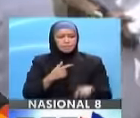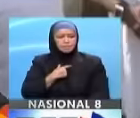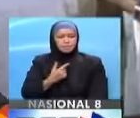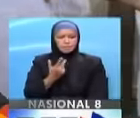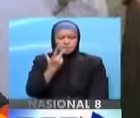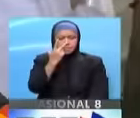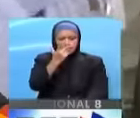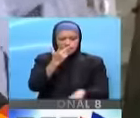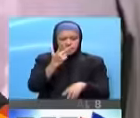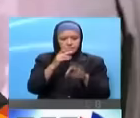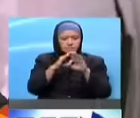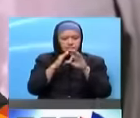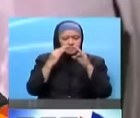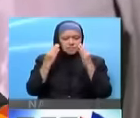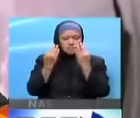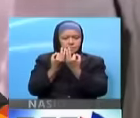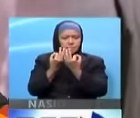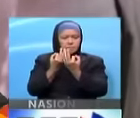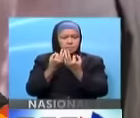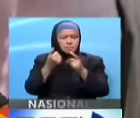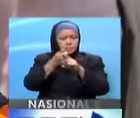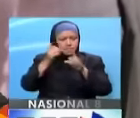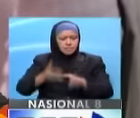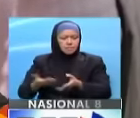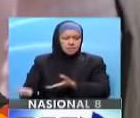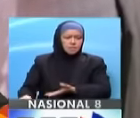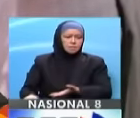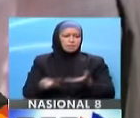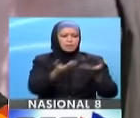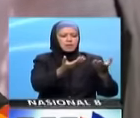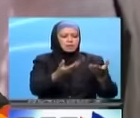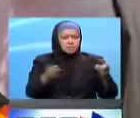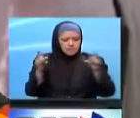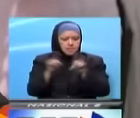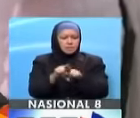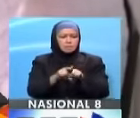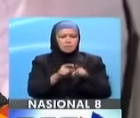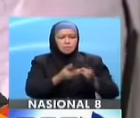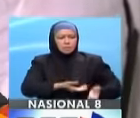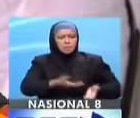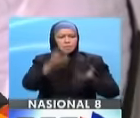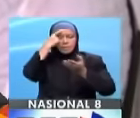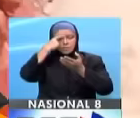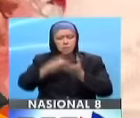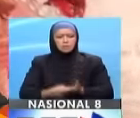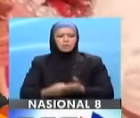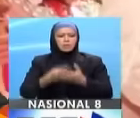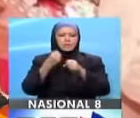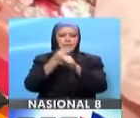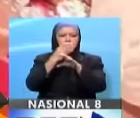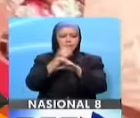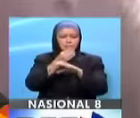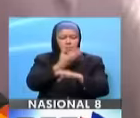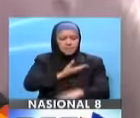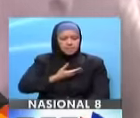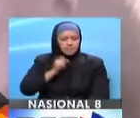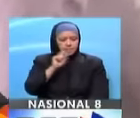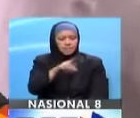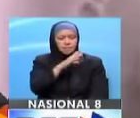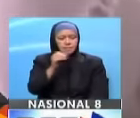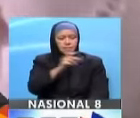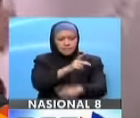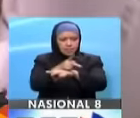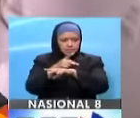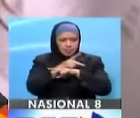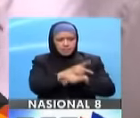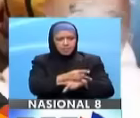minggu lalu untuk pengecaman jenazah turut dibawa mengerjakan haji. Mereka dijaga rapi petugas Tabung Haji untuk urusan